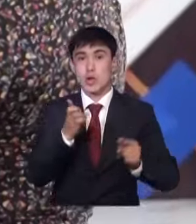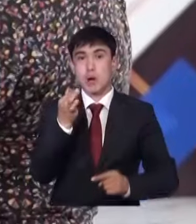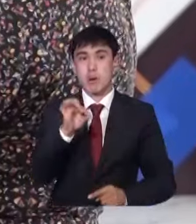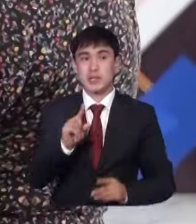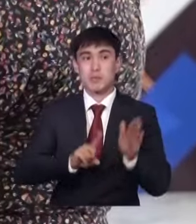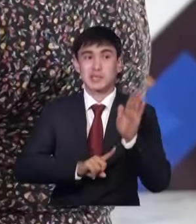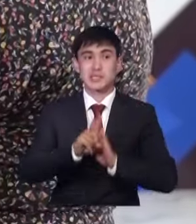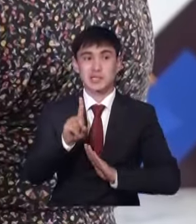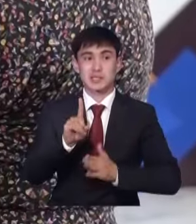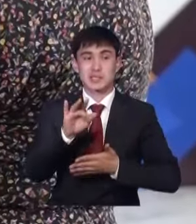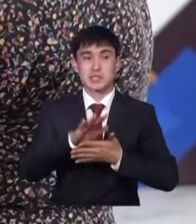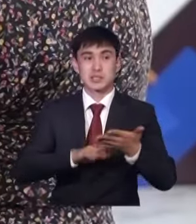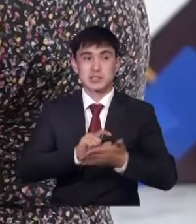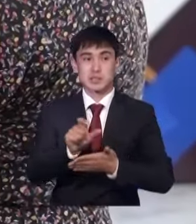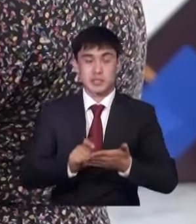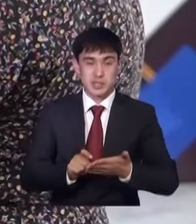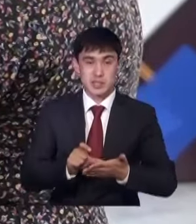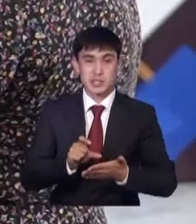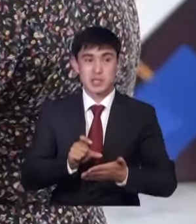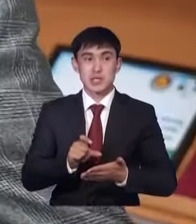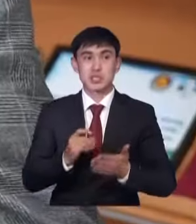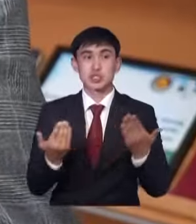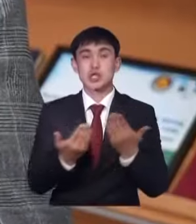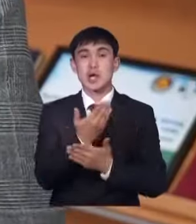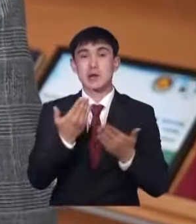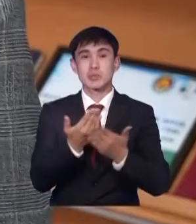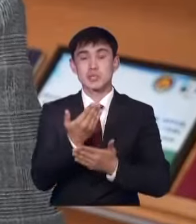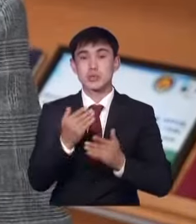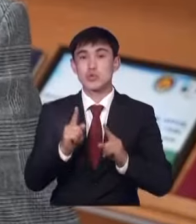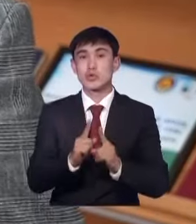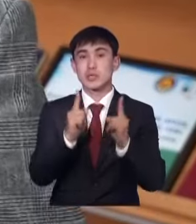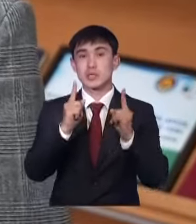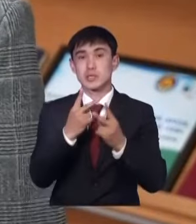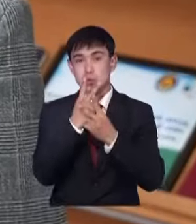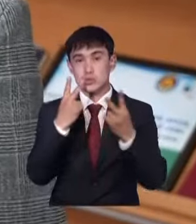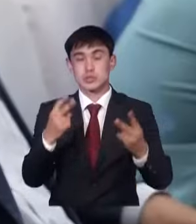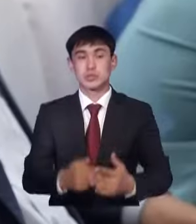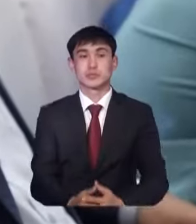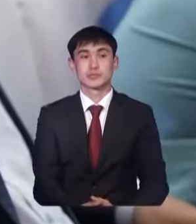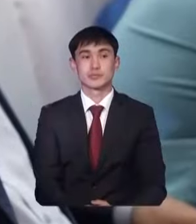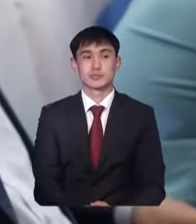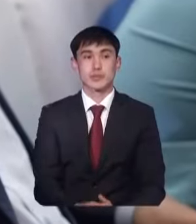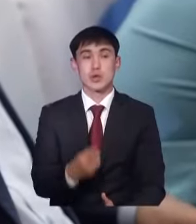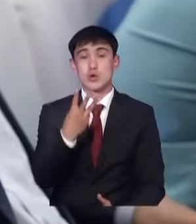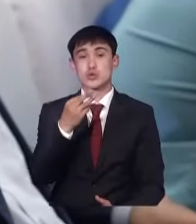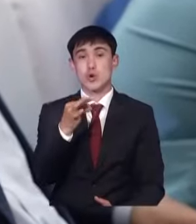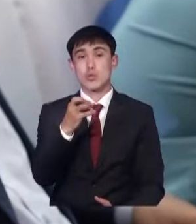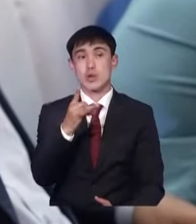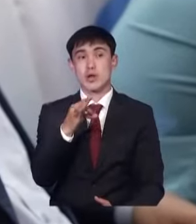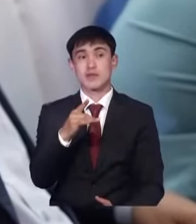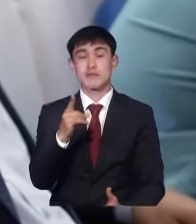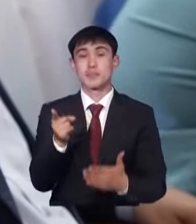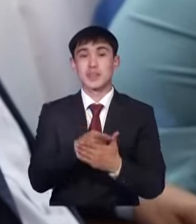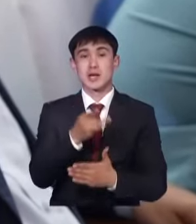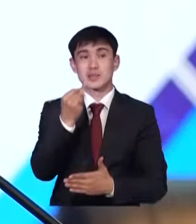басталған жазба әдебиетінің ілекеңінің кезінде жаңа бір деңгейге көтерілгендігін көрсетеді. Шохан Уәлиханов атындағы тарих